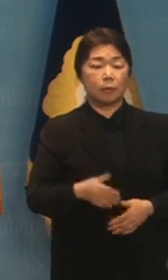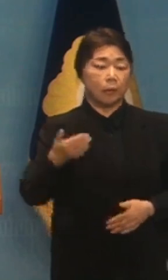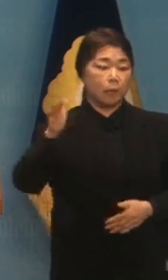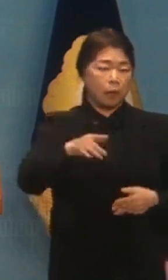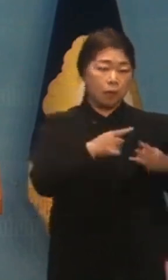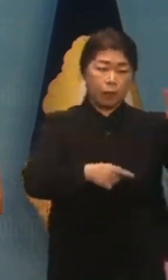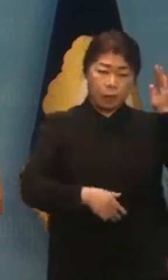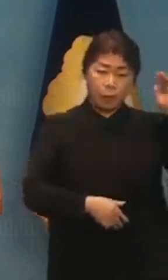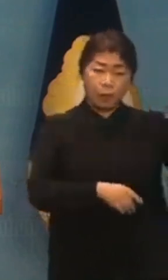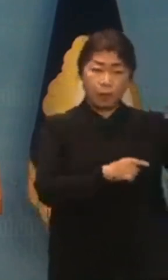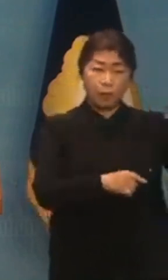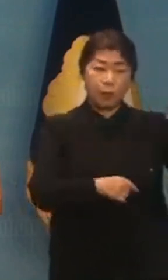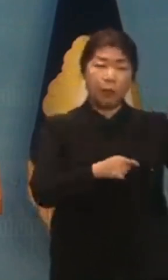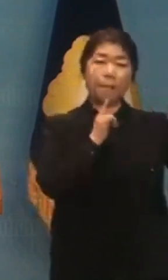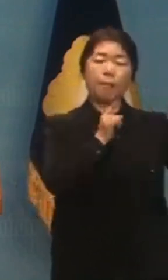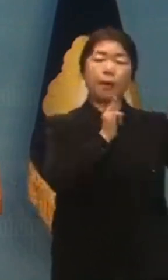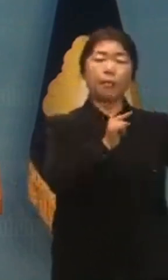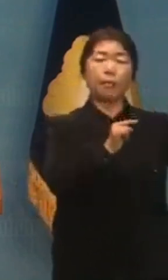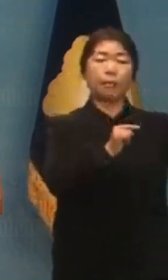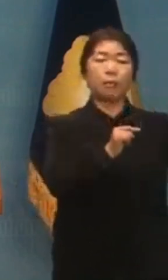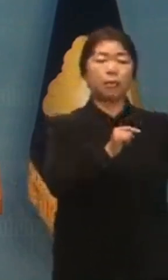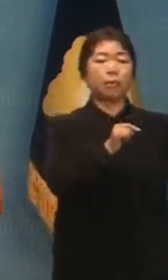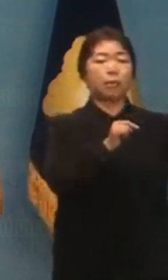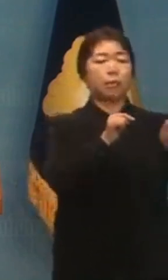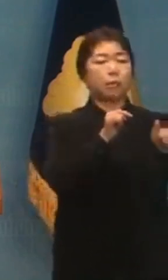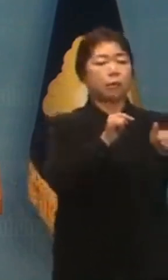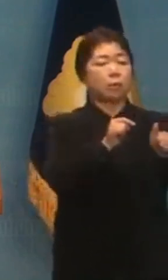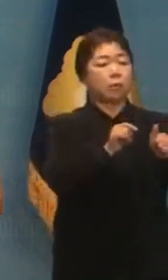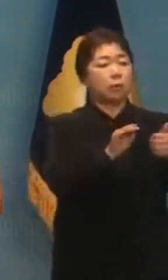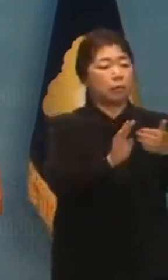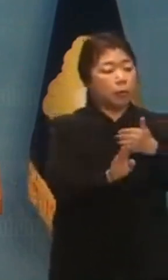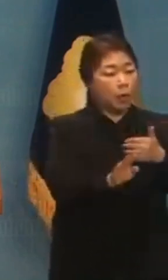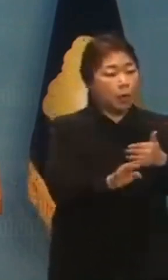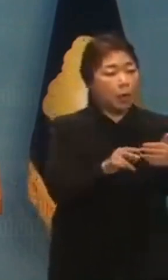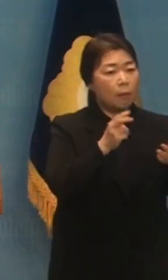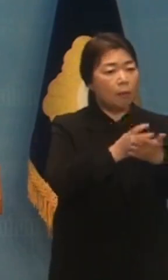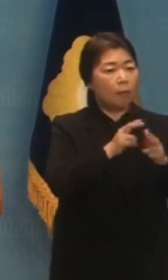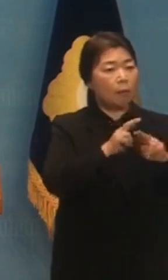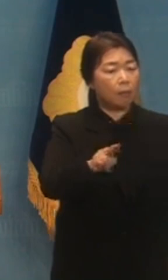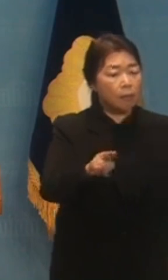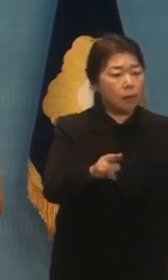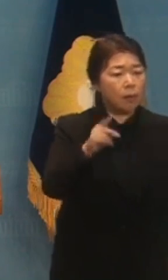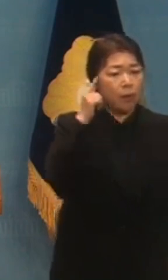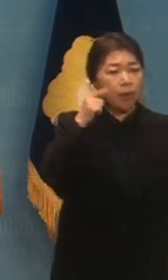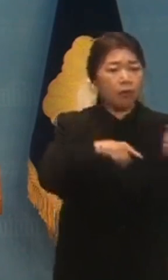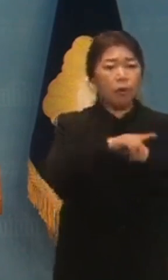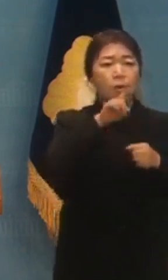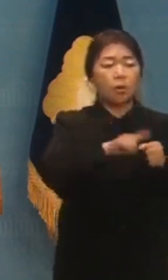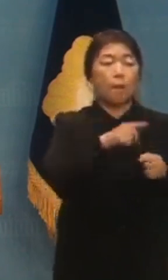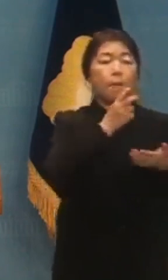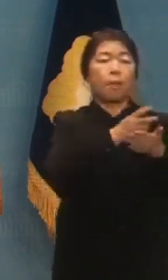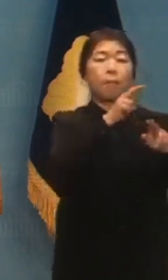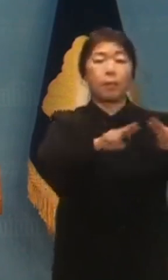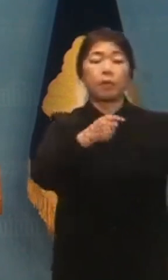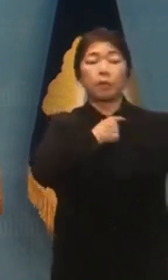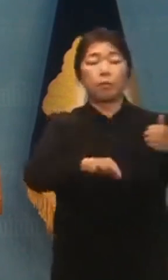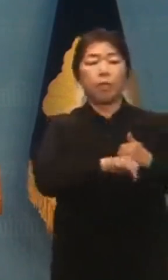하지만 윤 대통령의 말엔 실행할 수 있는 로드맵이 없고 그럴싸한 명분도 없습니다.